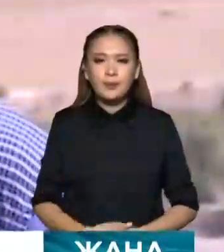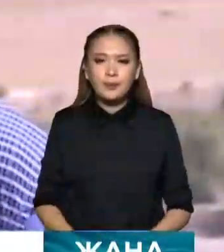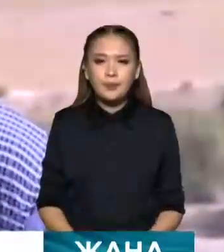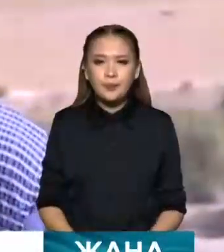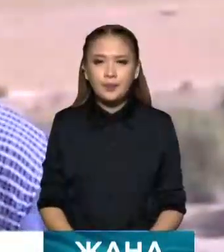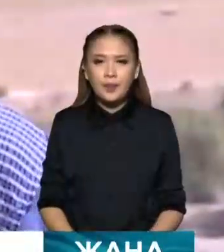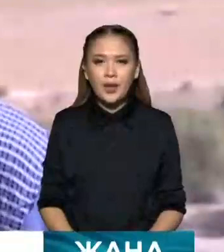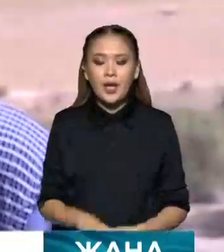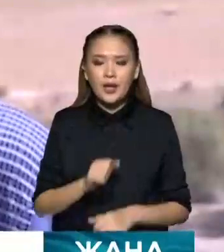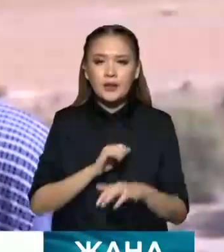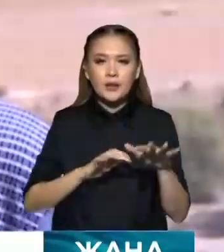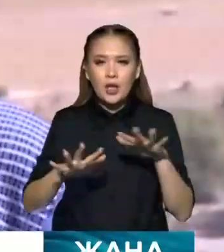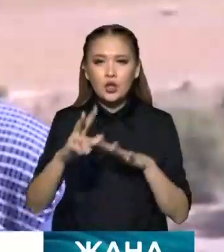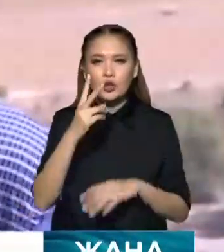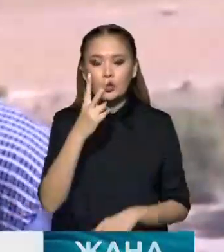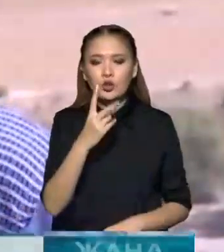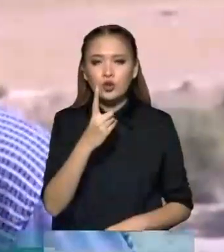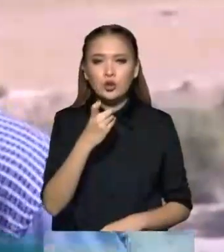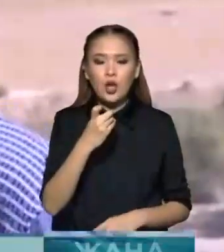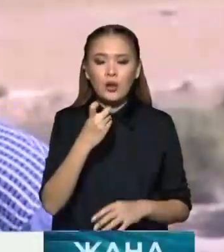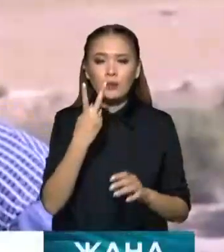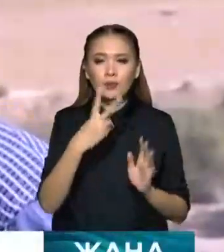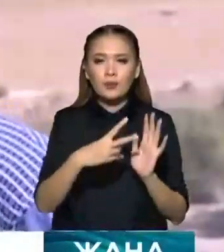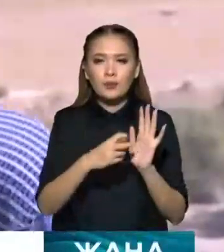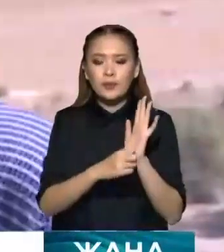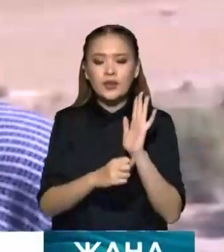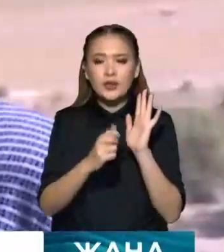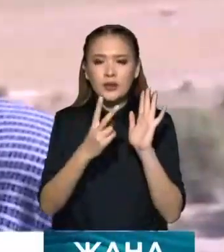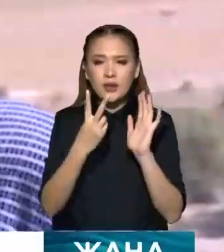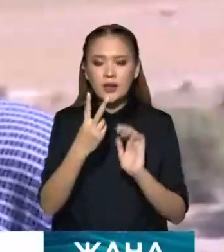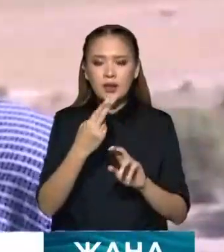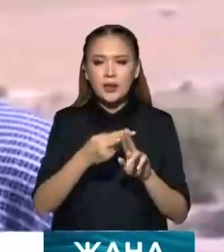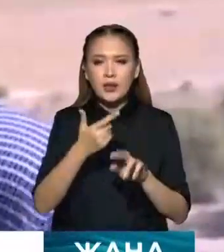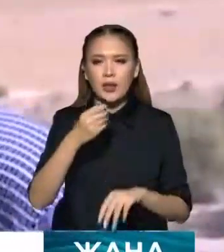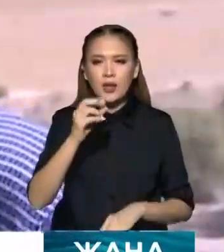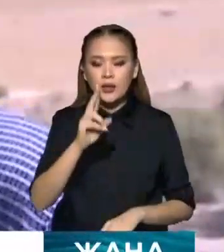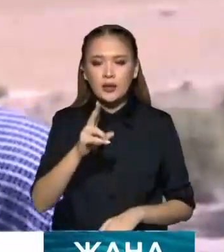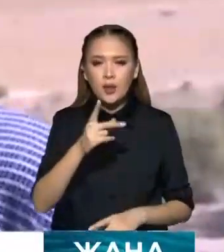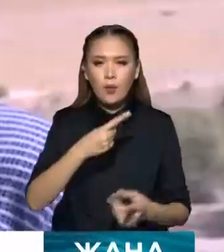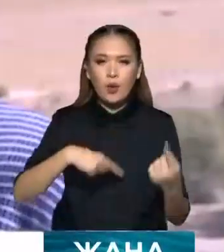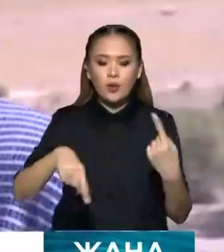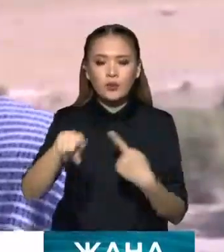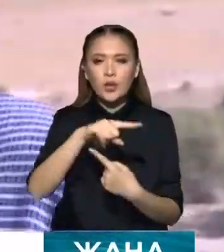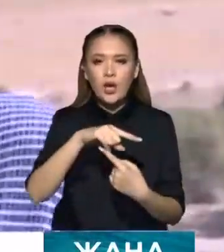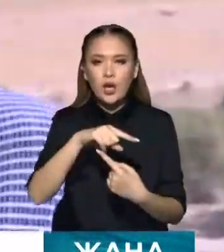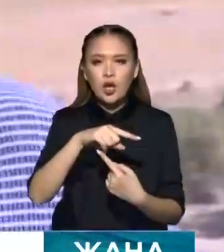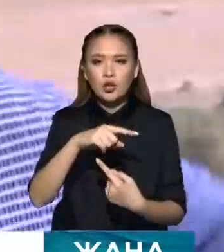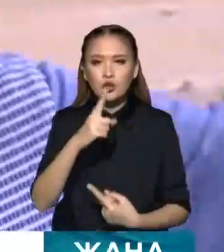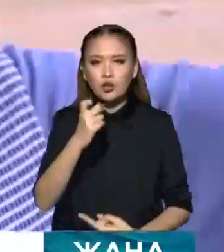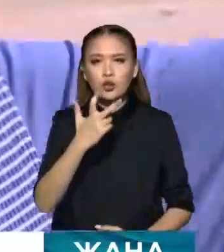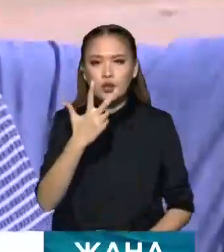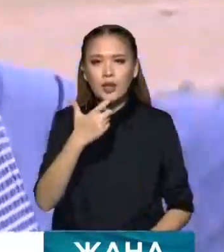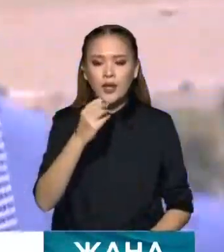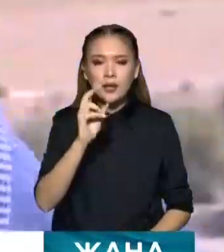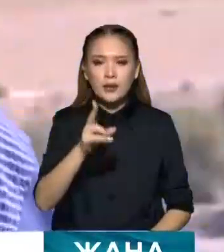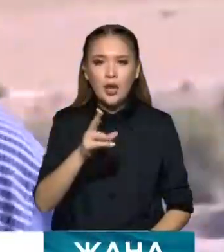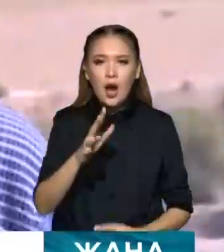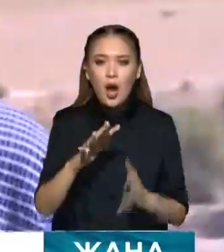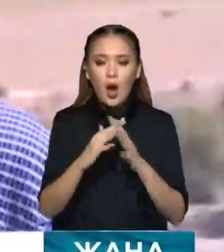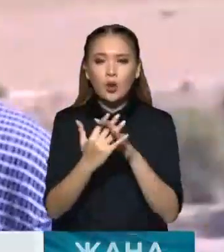мекені 168 гектар, мына Сайрамсудың бойы 103 гектар, ауылдың